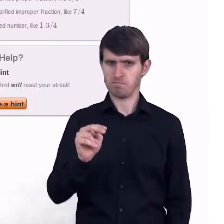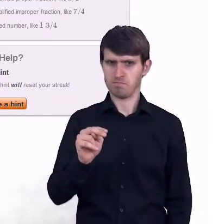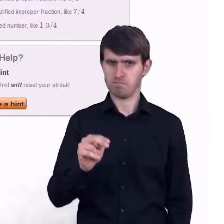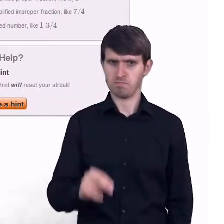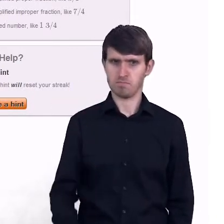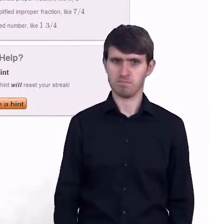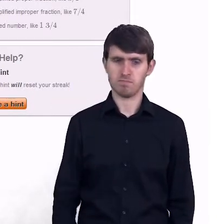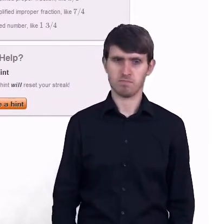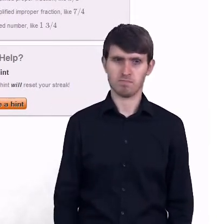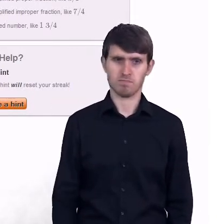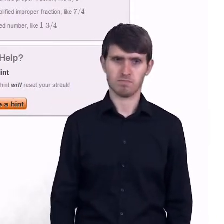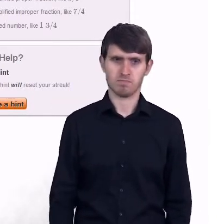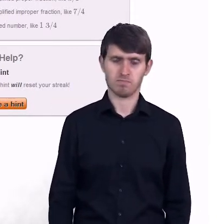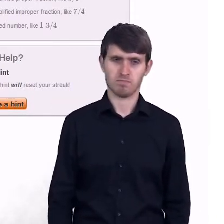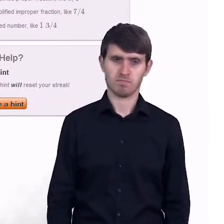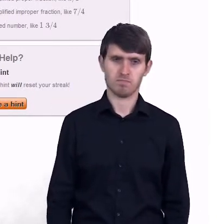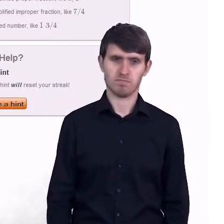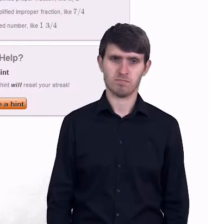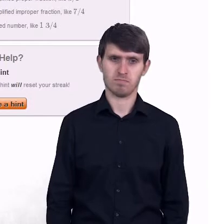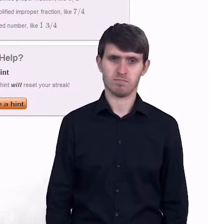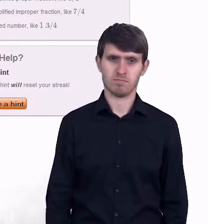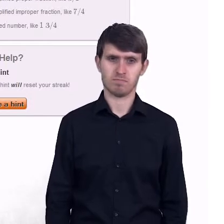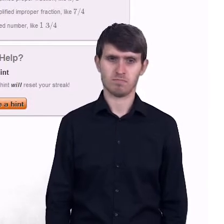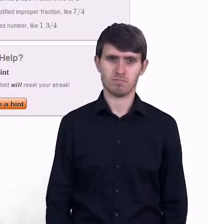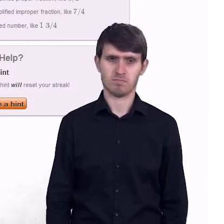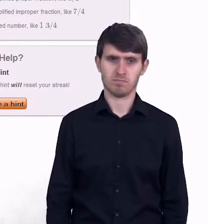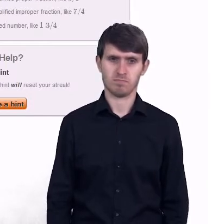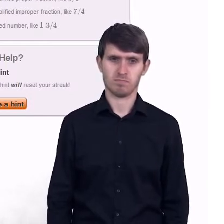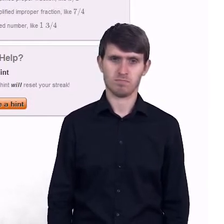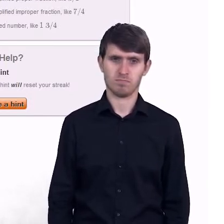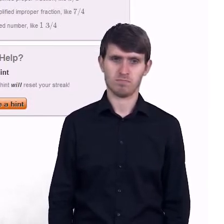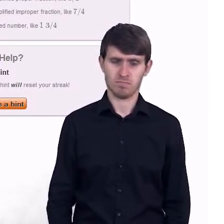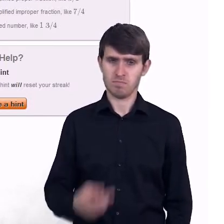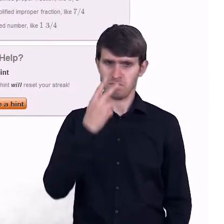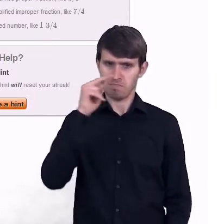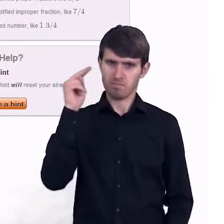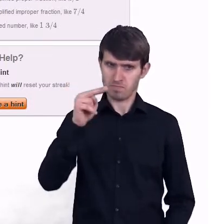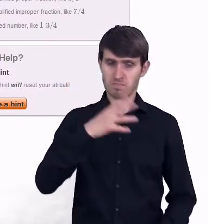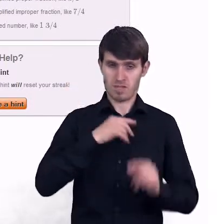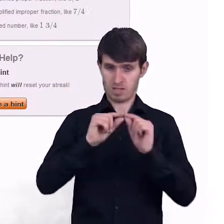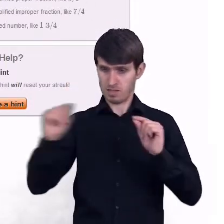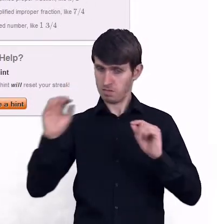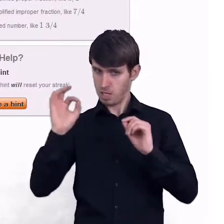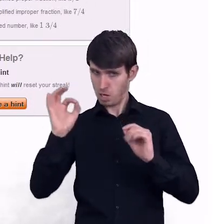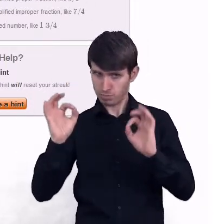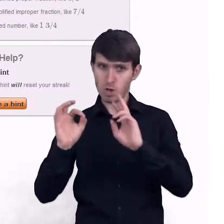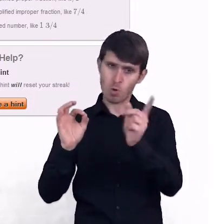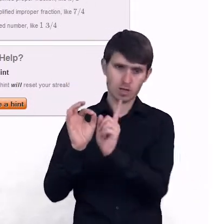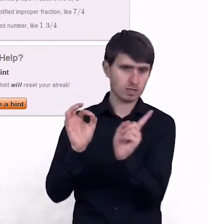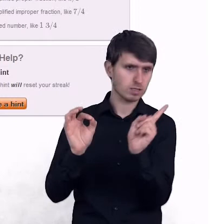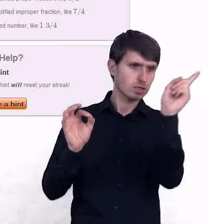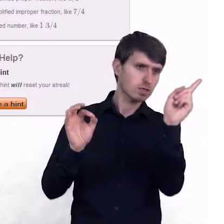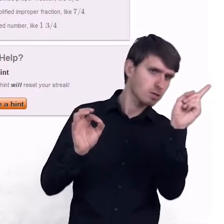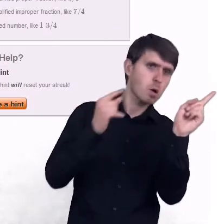spojrzycie na ten Code nie używa mojego programu to zwykła przeglądarka Jeśli spojrzycie to zobaczycie że